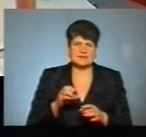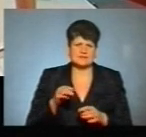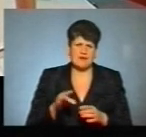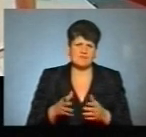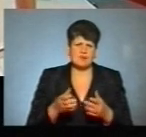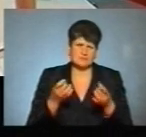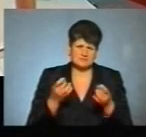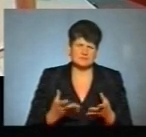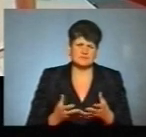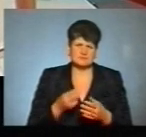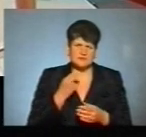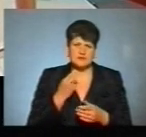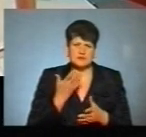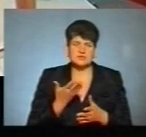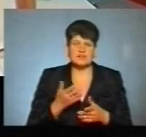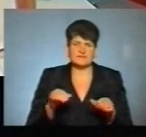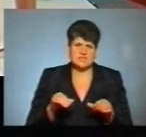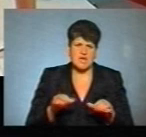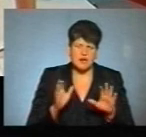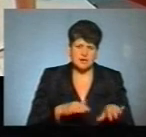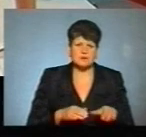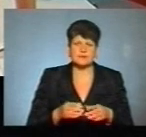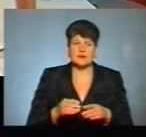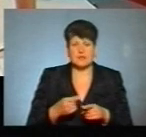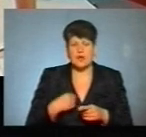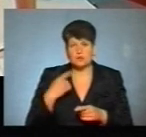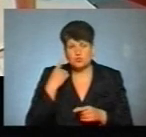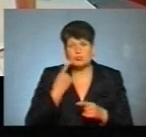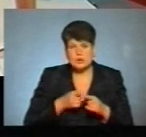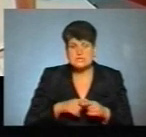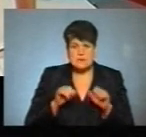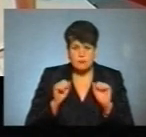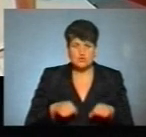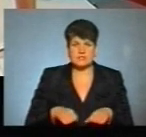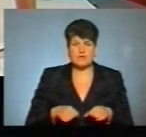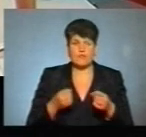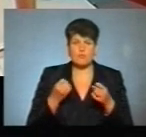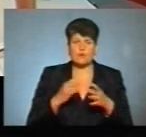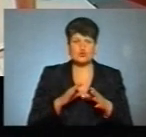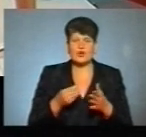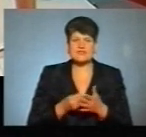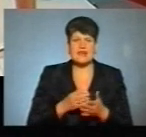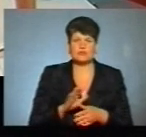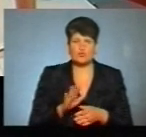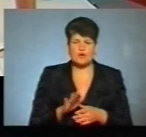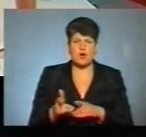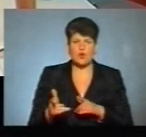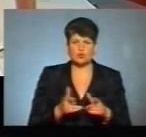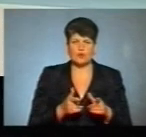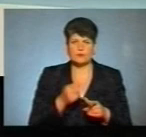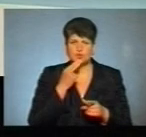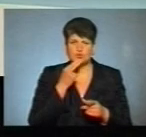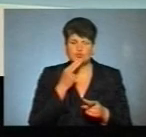а таких звичайних, як, ну, в їдальнях, так? Але я думаю, це цілком можливо, просто то недорого дуже, але готові